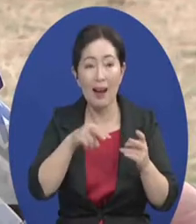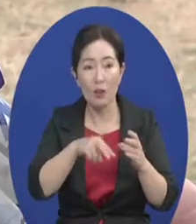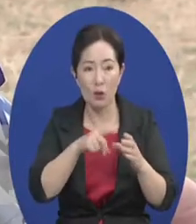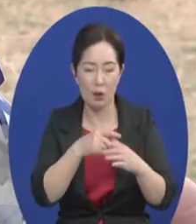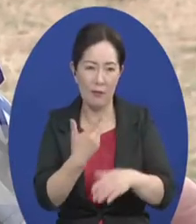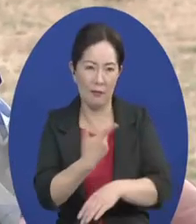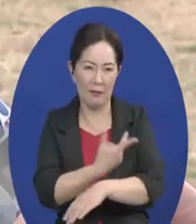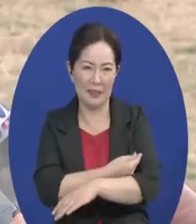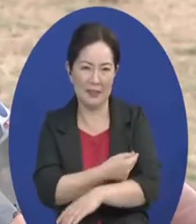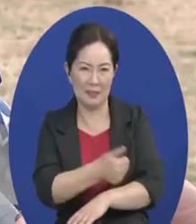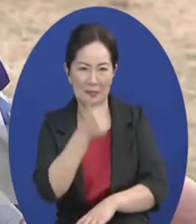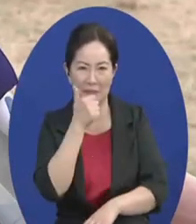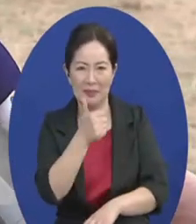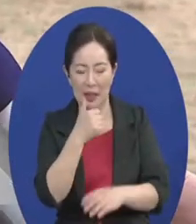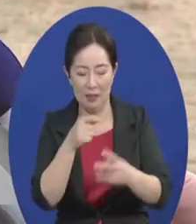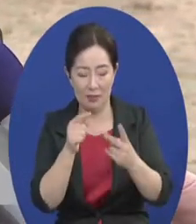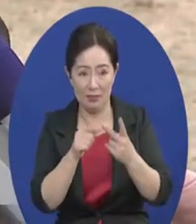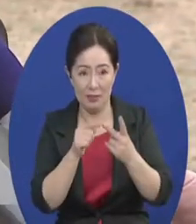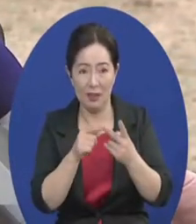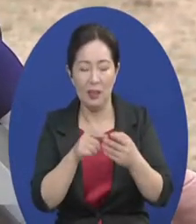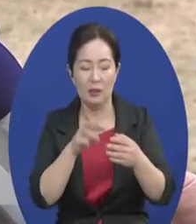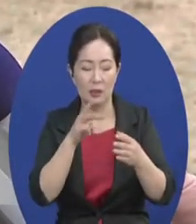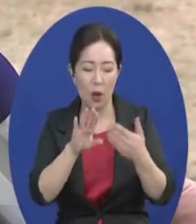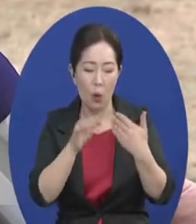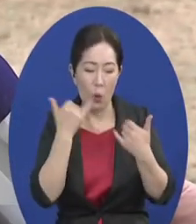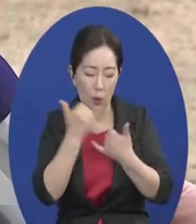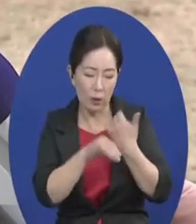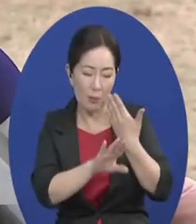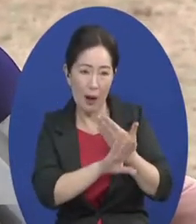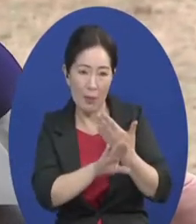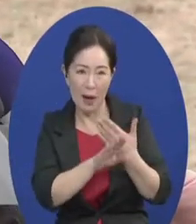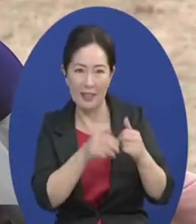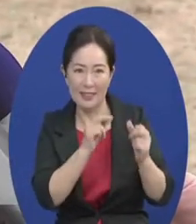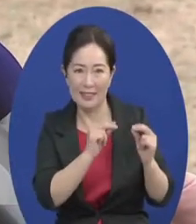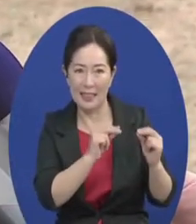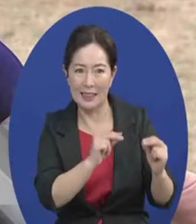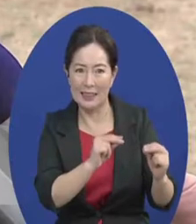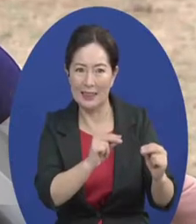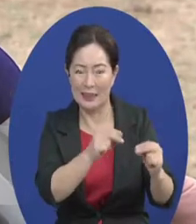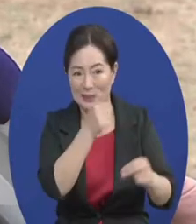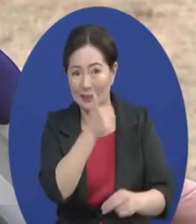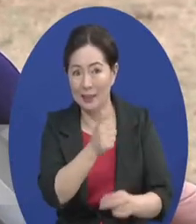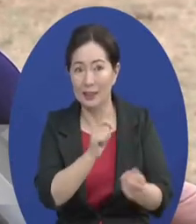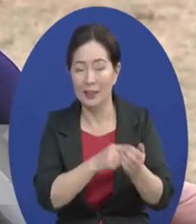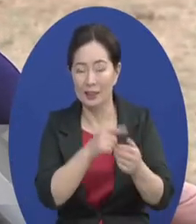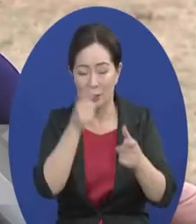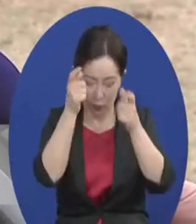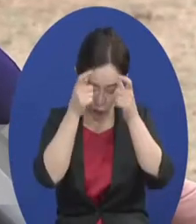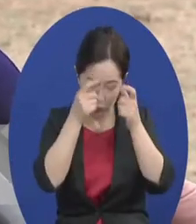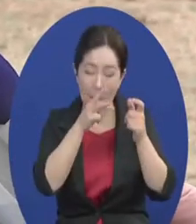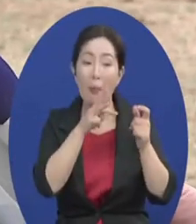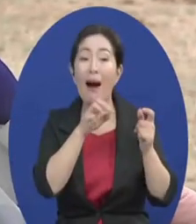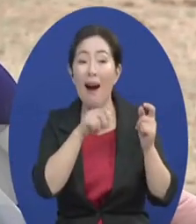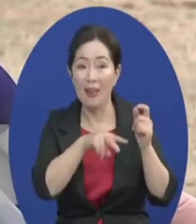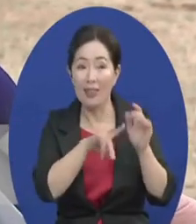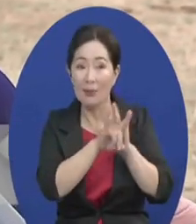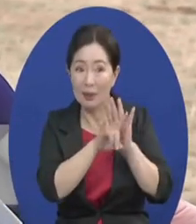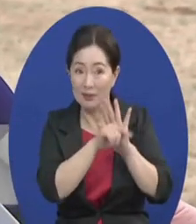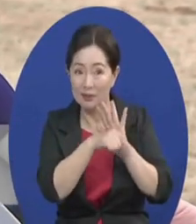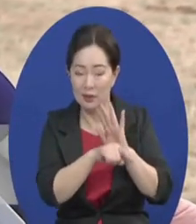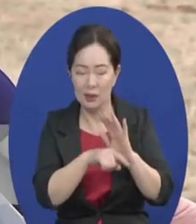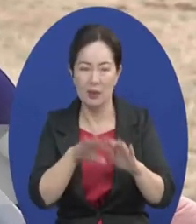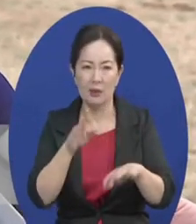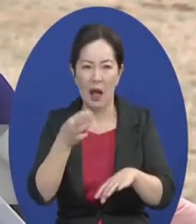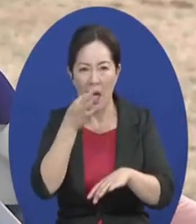түвшний вакцинжуулалттай байх хэрэгтэй. Удмын сан хамгаалагдсан байх хэрэгтэй. За мөн одоо ямар нэгэн байдлаар антибиотик ч юм